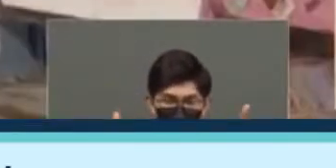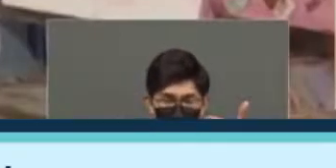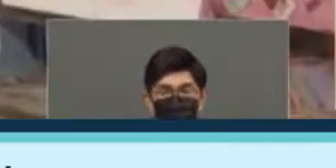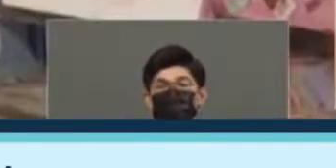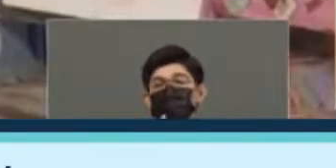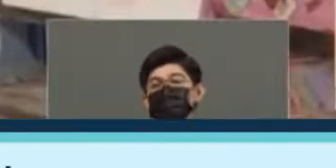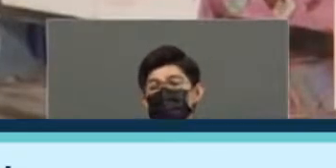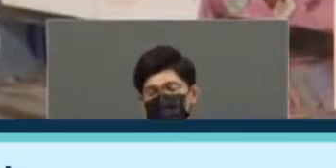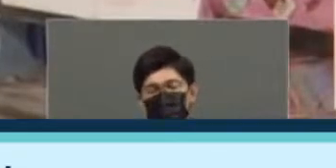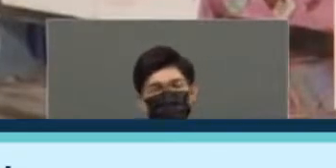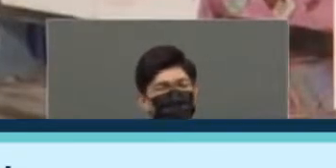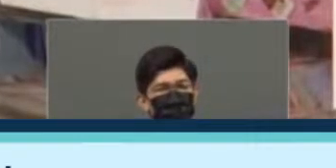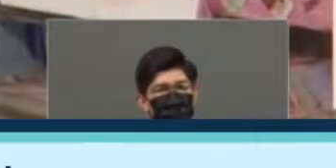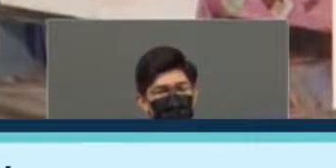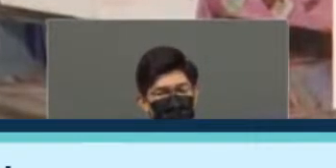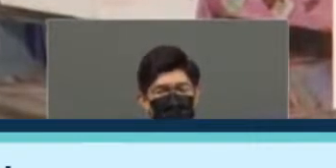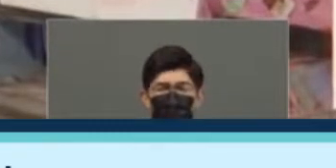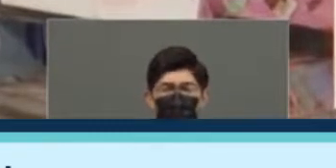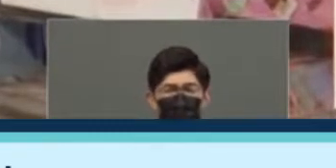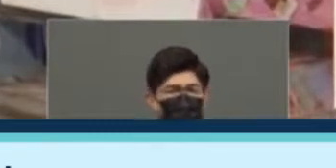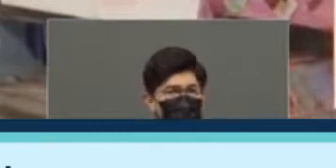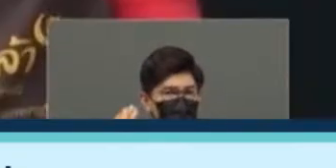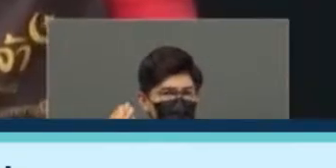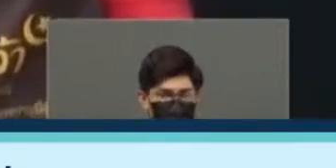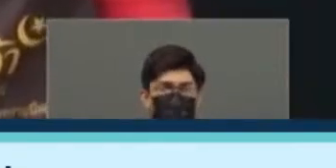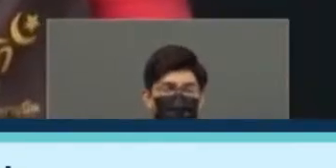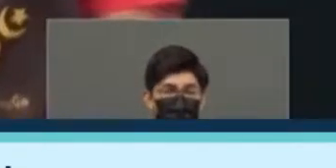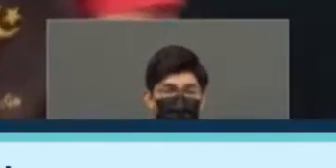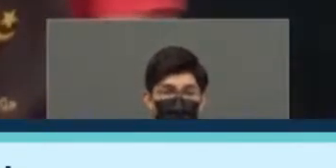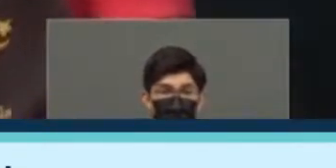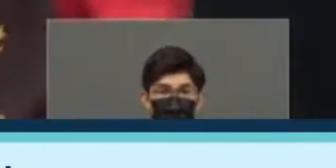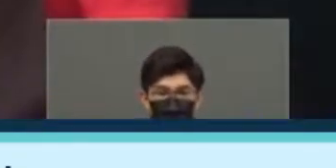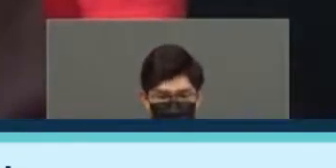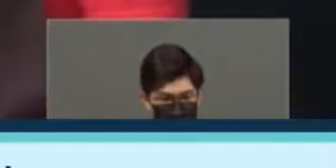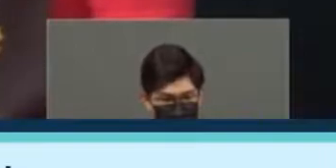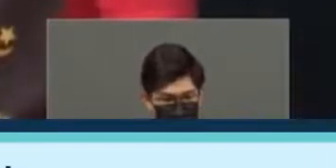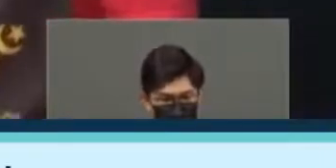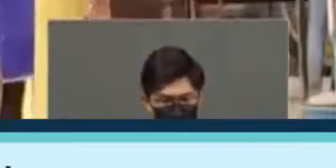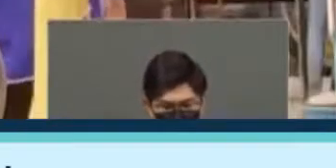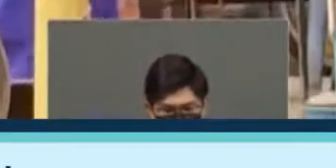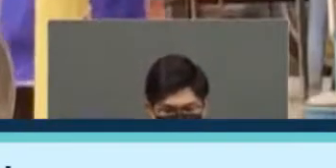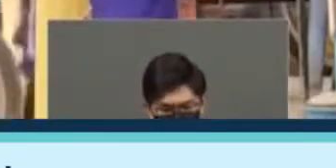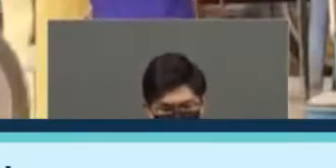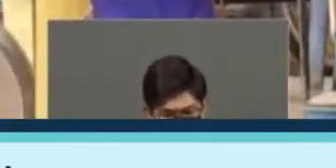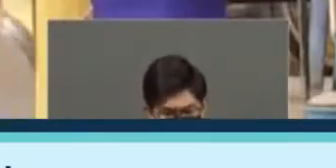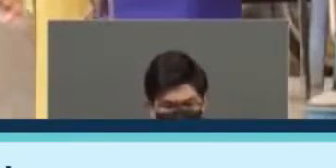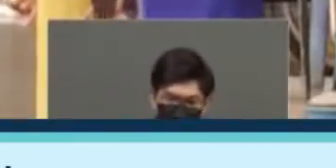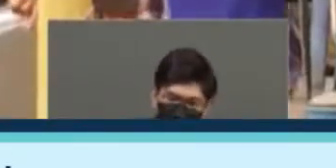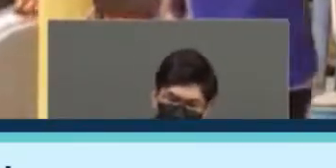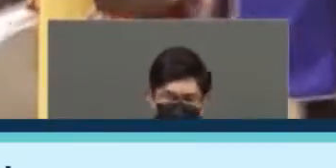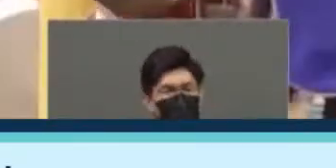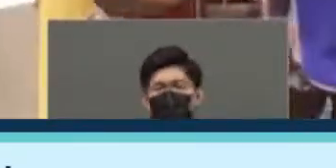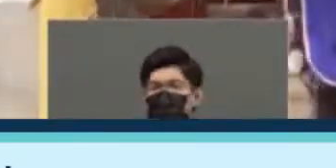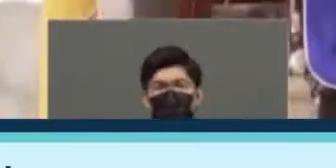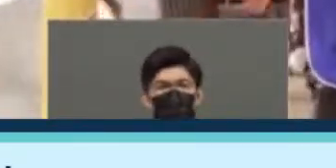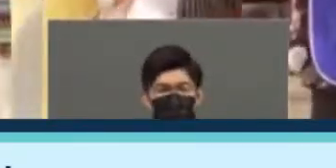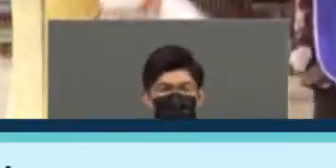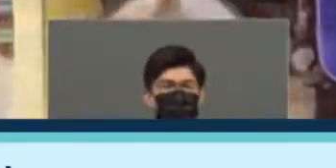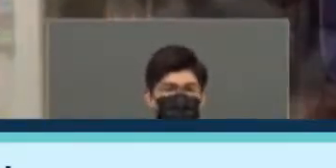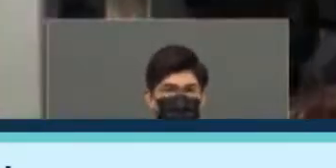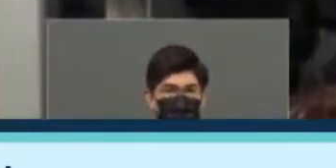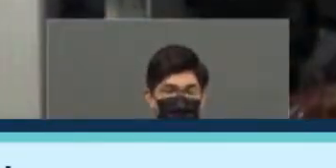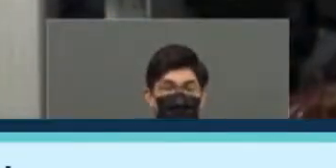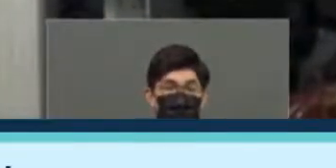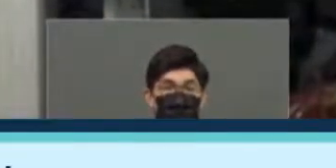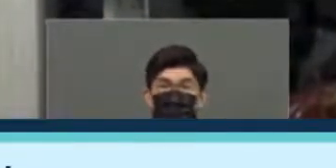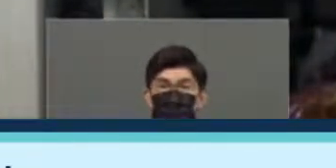ไตรสุรีไตรสรณกุลรองโฆษกประจำสำนักนายกรัฐมนตรีกล่าวว่าหลังจากไทยและซาอุดีอาระเบียปรับความสั